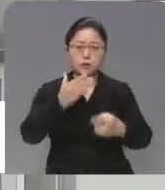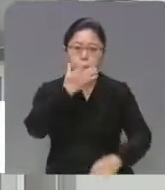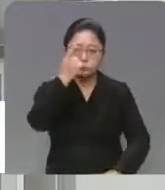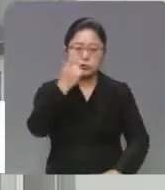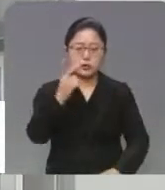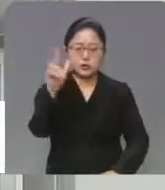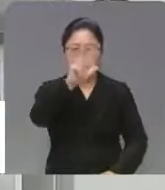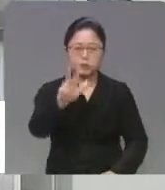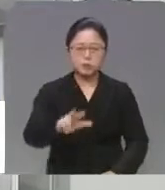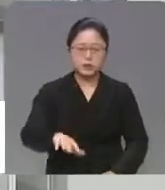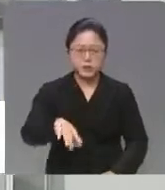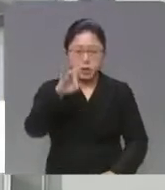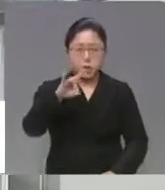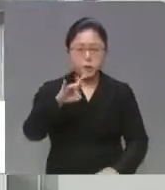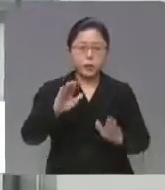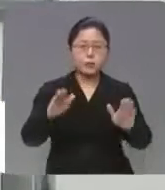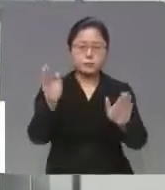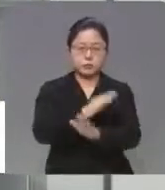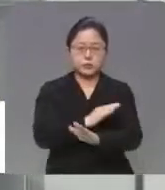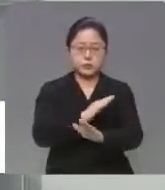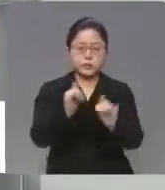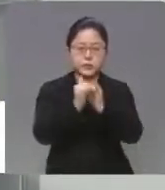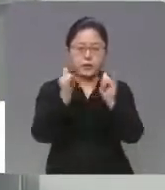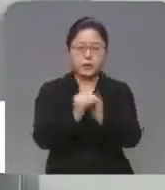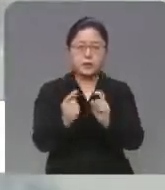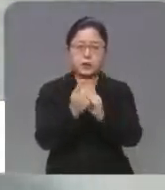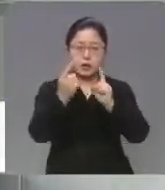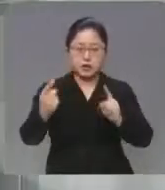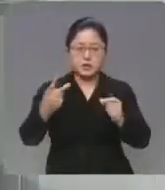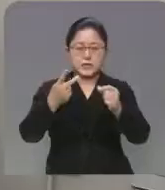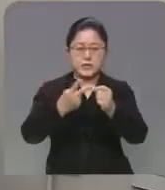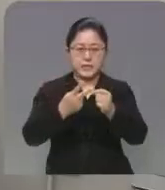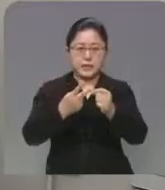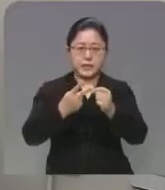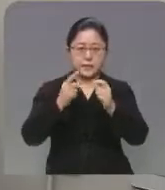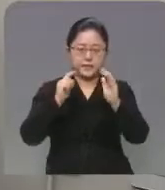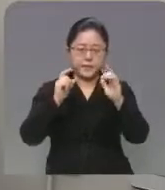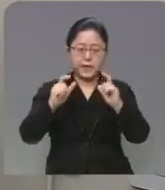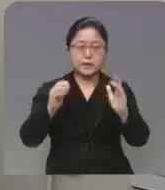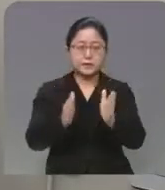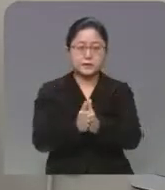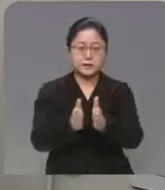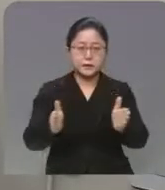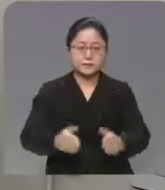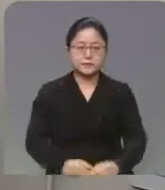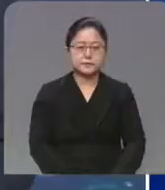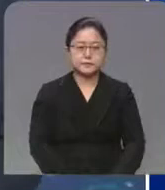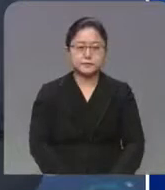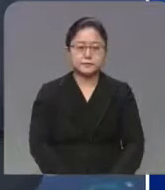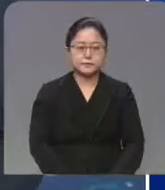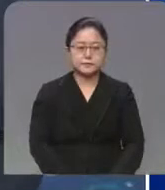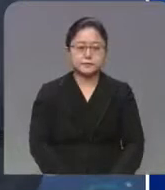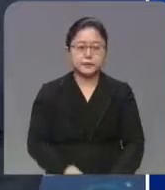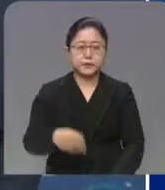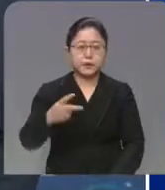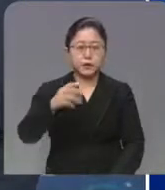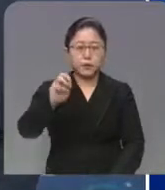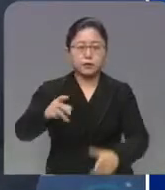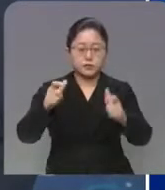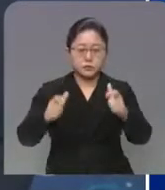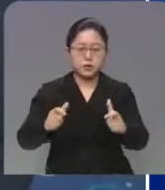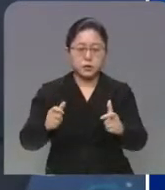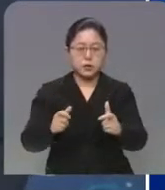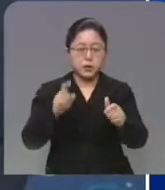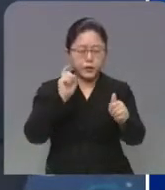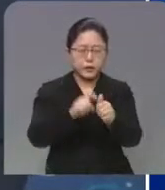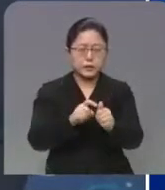순천은 전국에서 처음으로 오늘부터 사회적 거리두기 2단계 시행에 들어갔습니다. 네, 그리고 광주 지역도